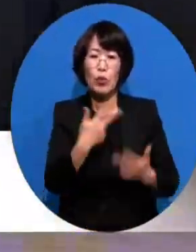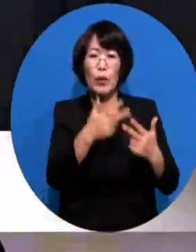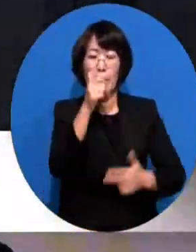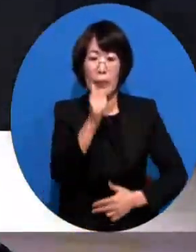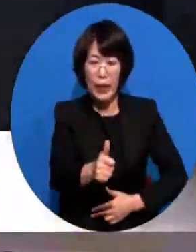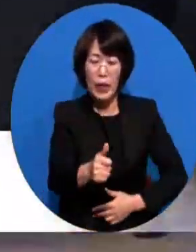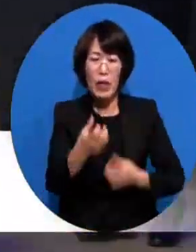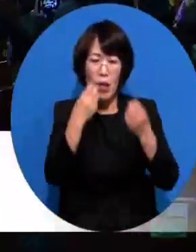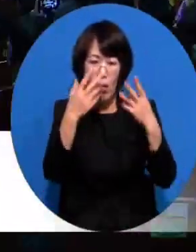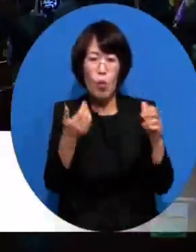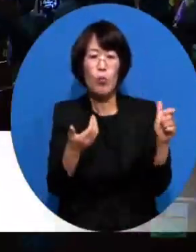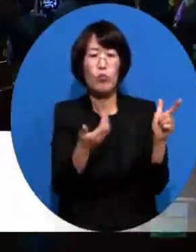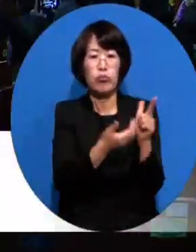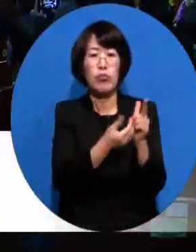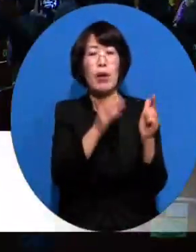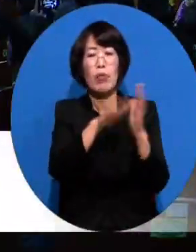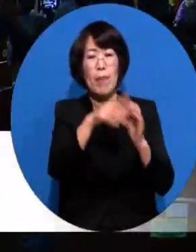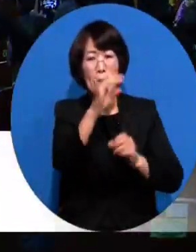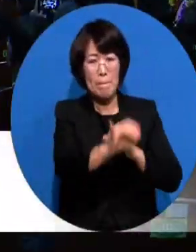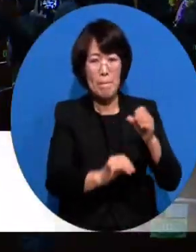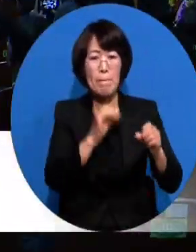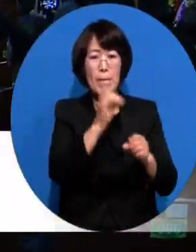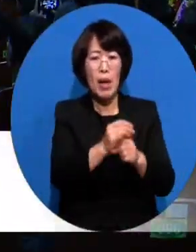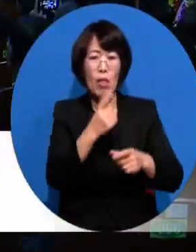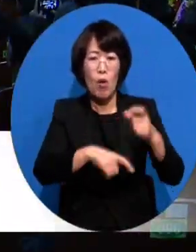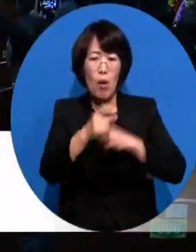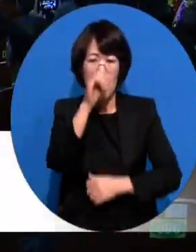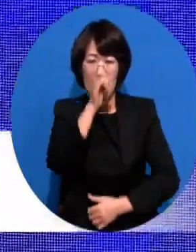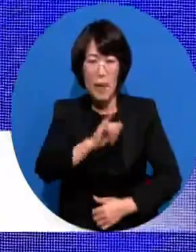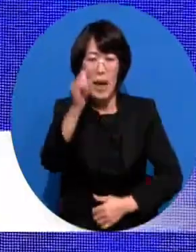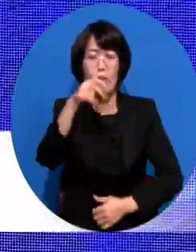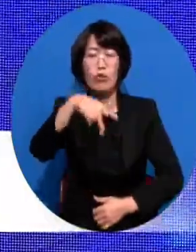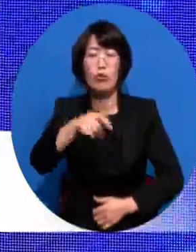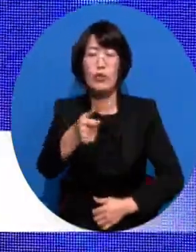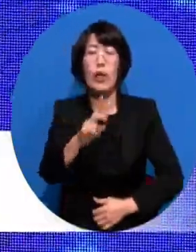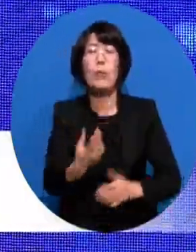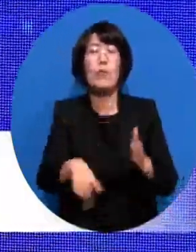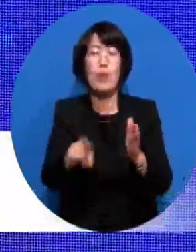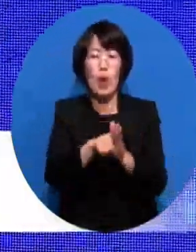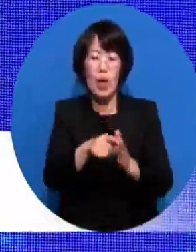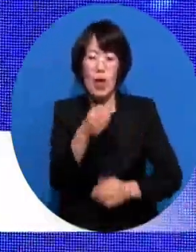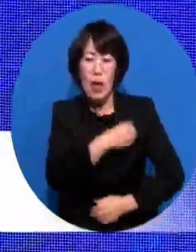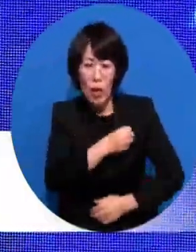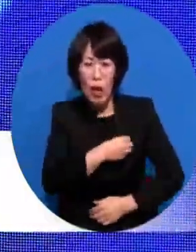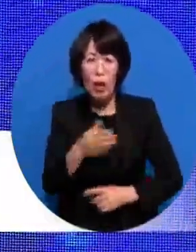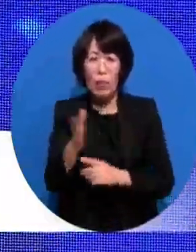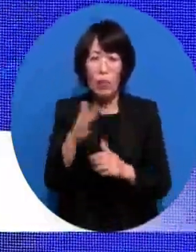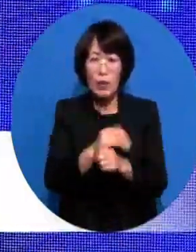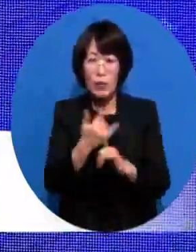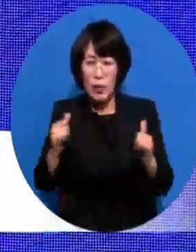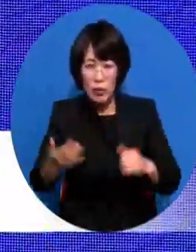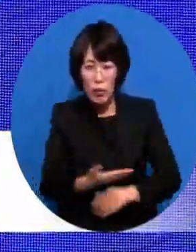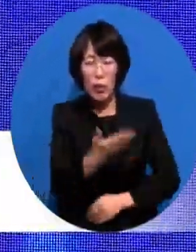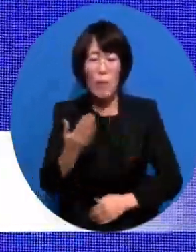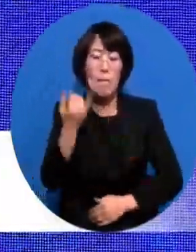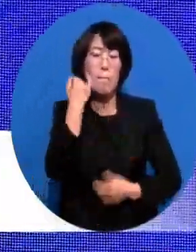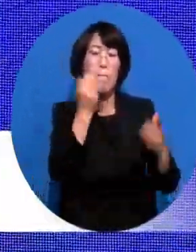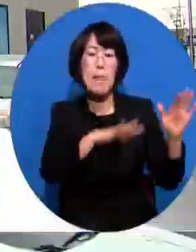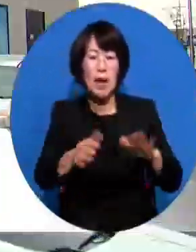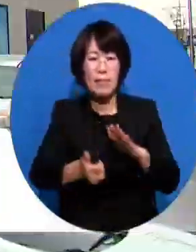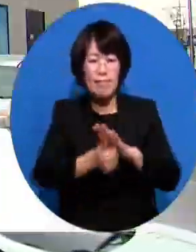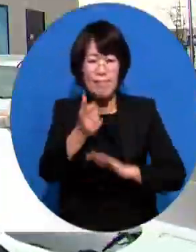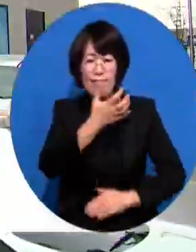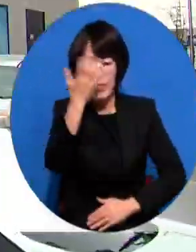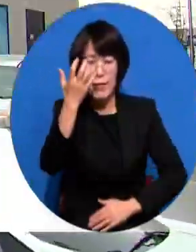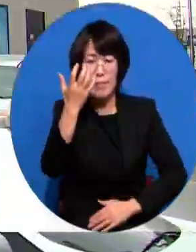조합장은 새로운 북항시대 100년, 더 큰 목포수협을 위해 조합원과 생산어업인이 바다에서 희망과